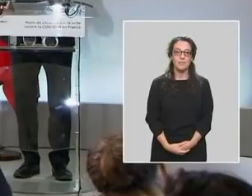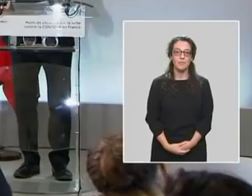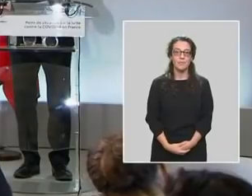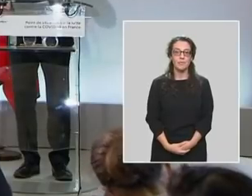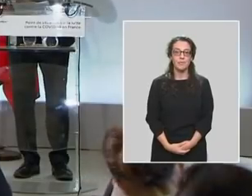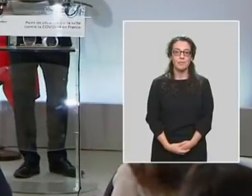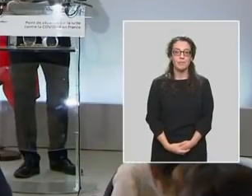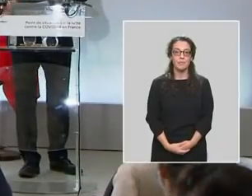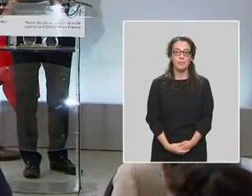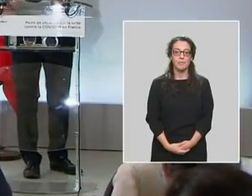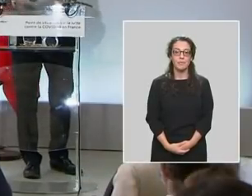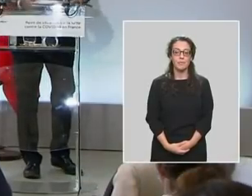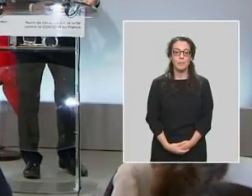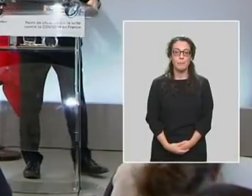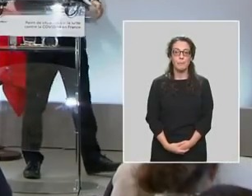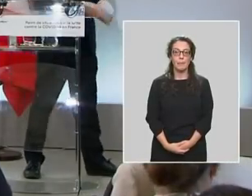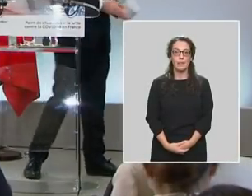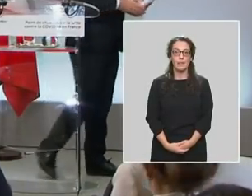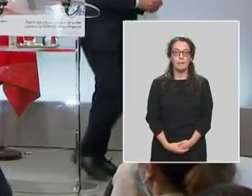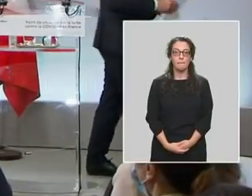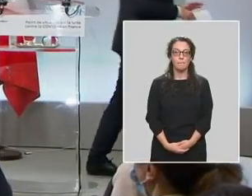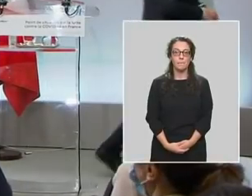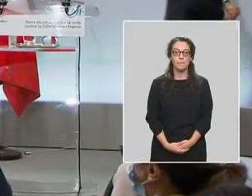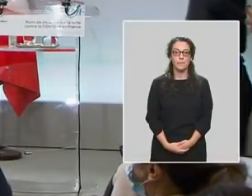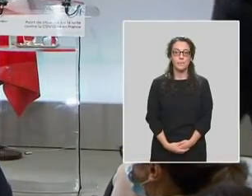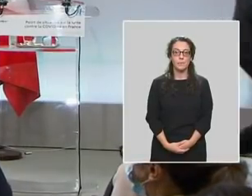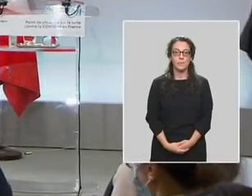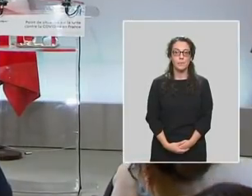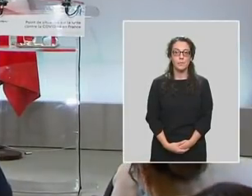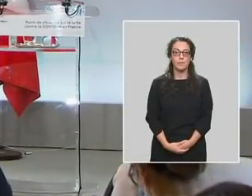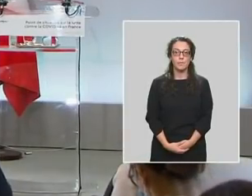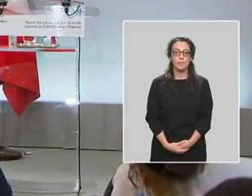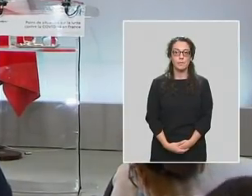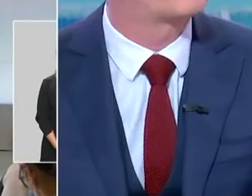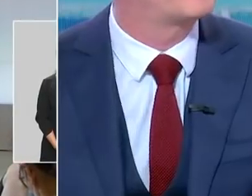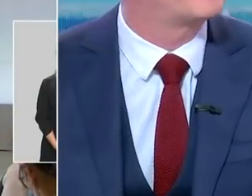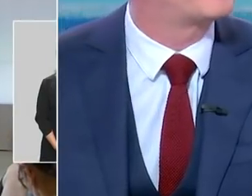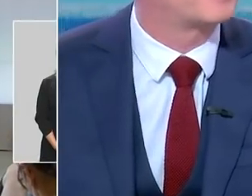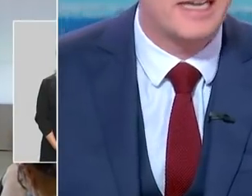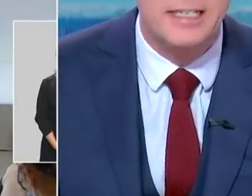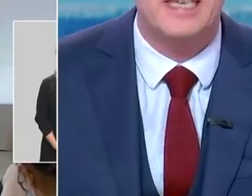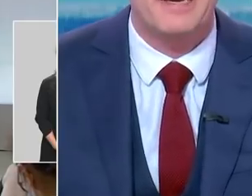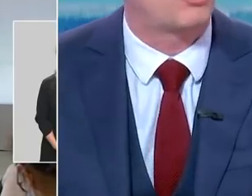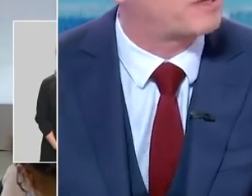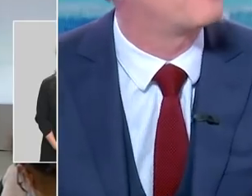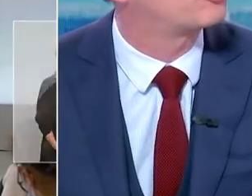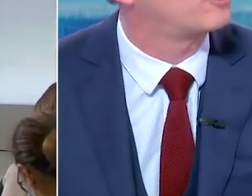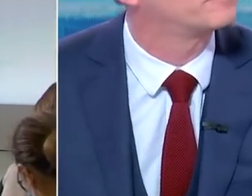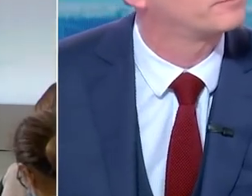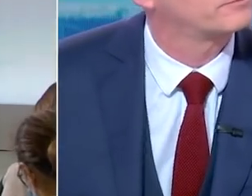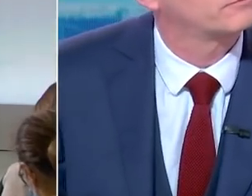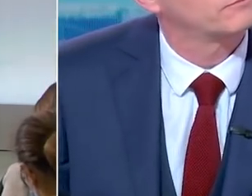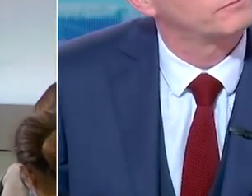Voilà donc pour cette conférence de presse qui était très attendue. Damien Fleureau, ce que vous nous aviez annoncé, c'est réalisé. Il n'y a pas de surprise